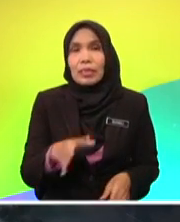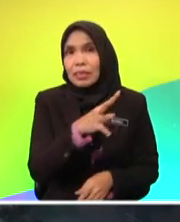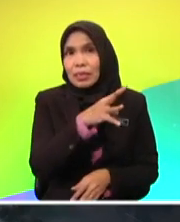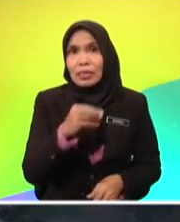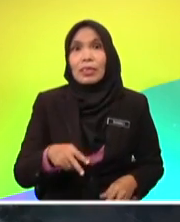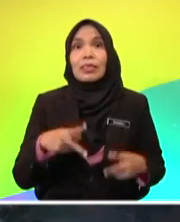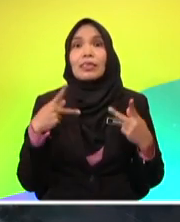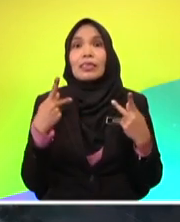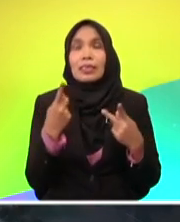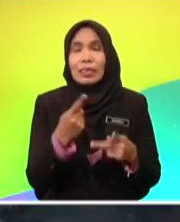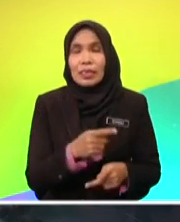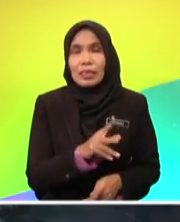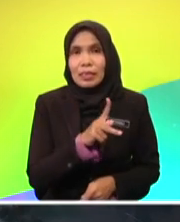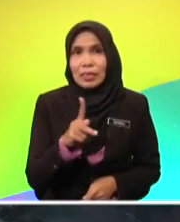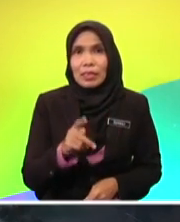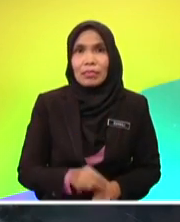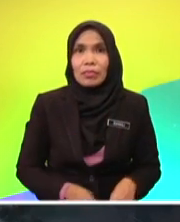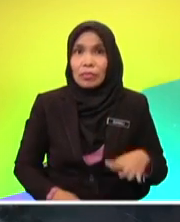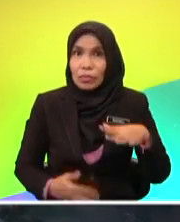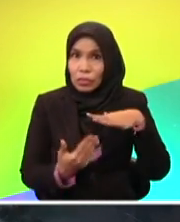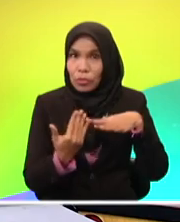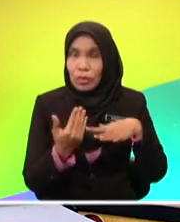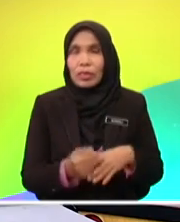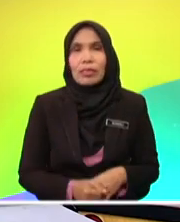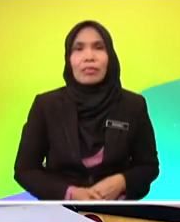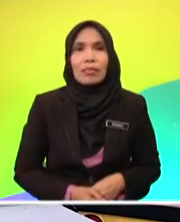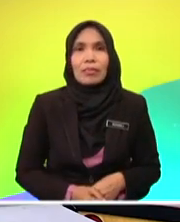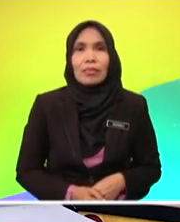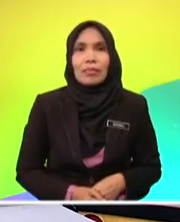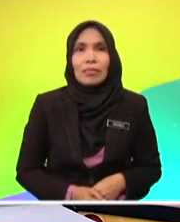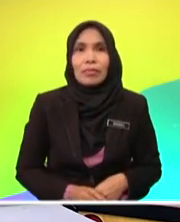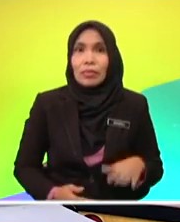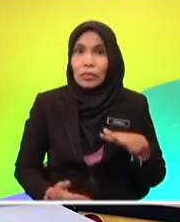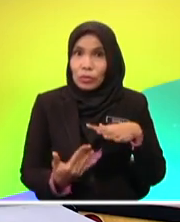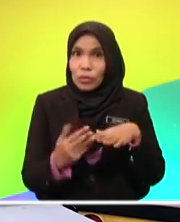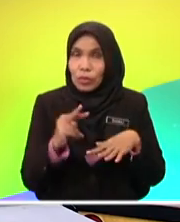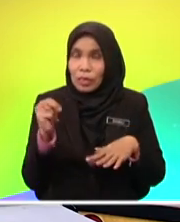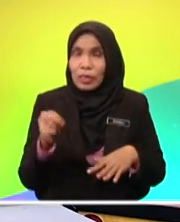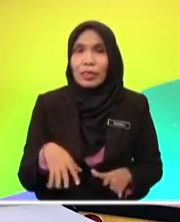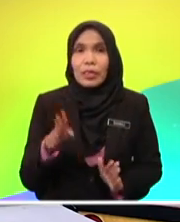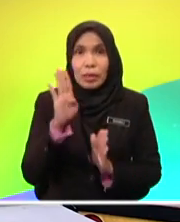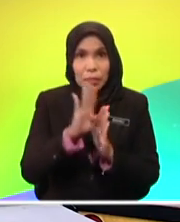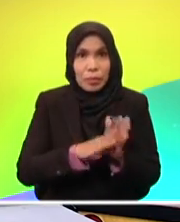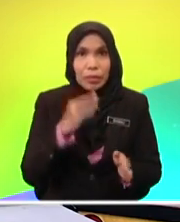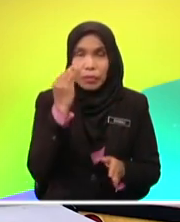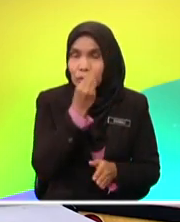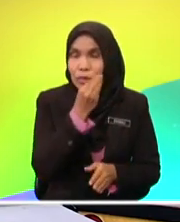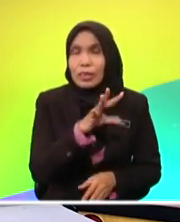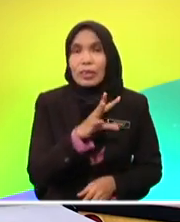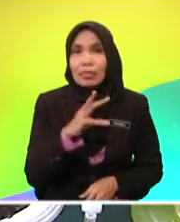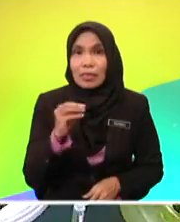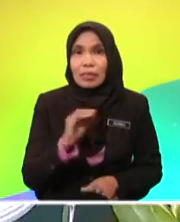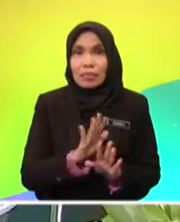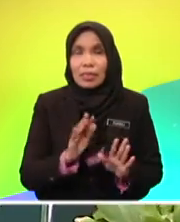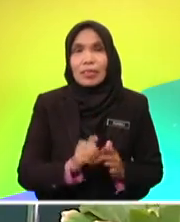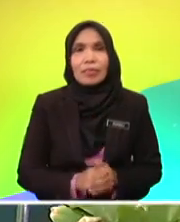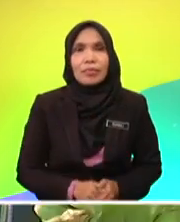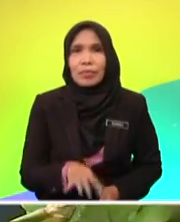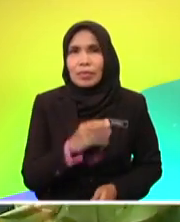Iaitu ada dua kelas tumbuhan, tumbuhan berbunga dan juga tak berbunga. Dan seterusnya mengetahui kepentingan tumbuhan kepada